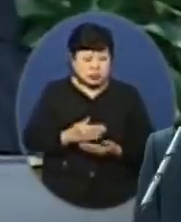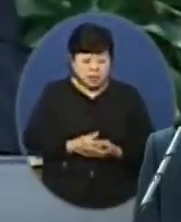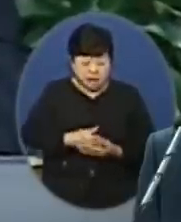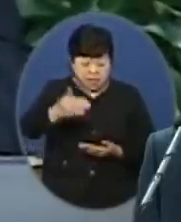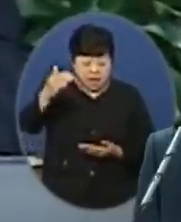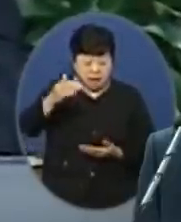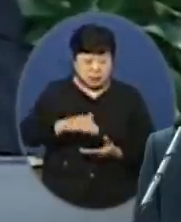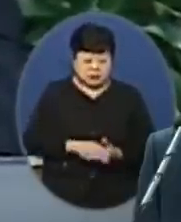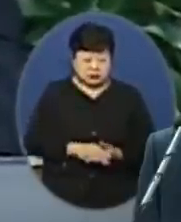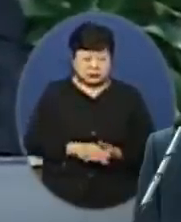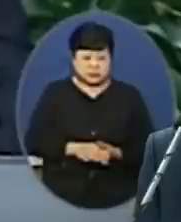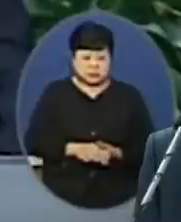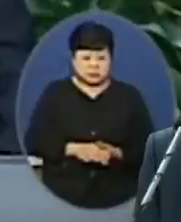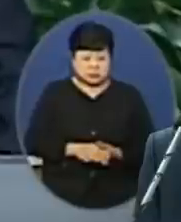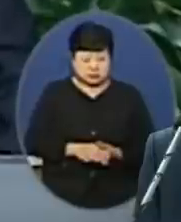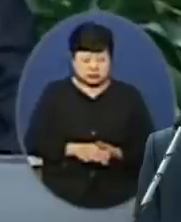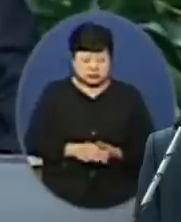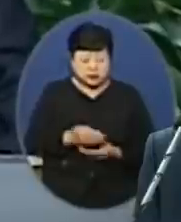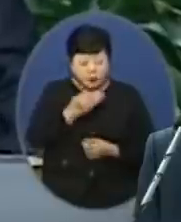하면